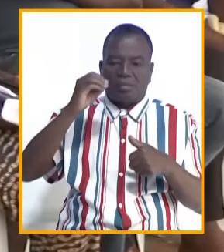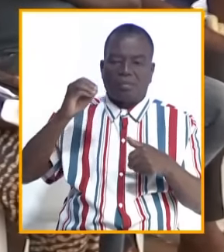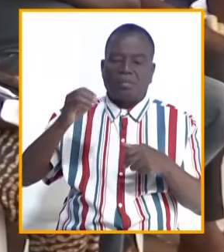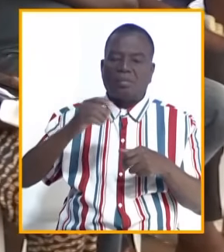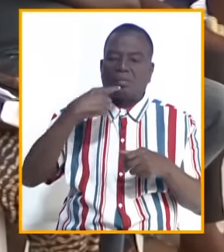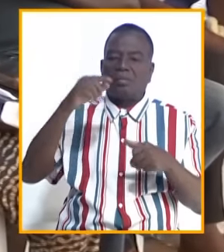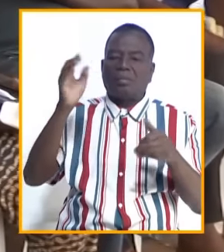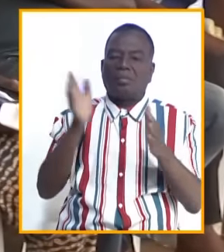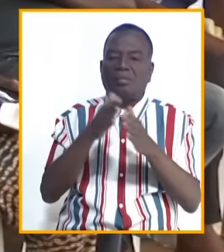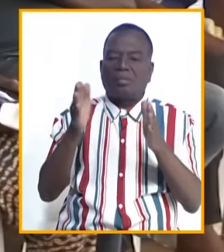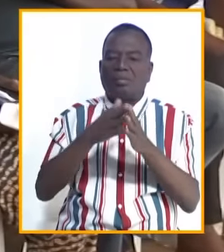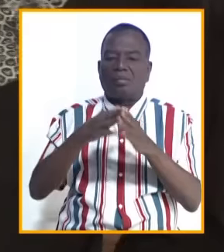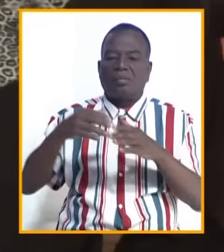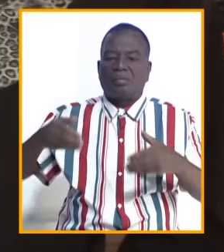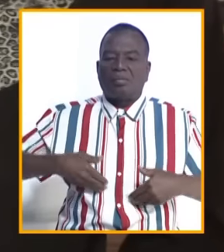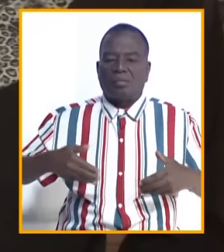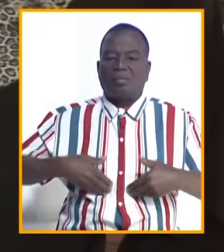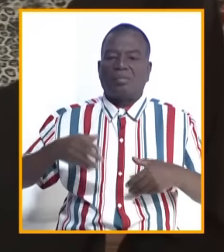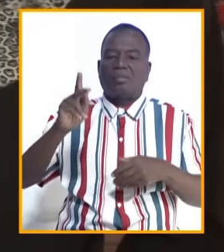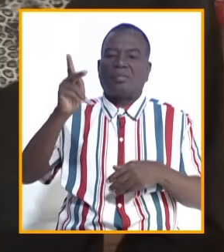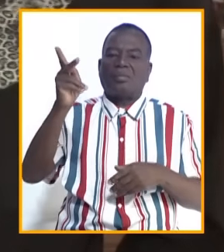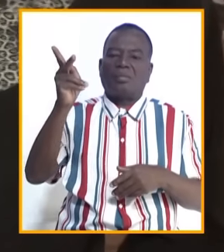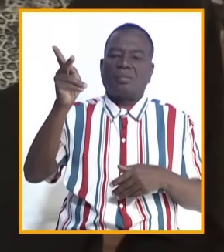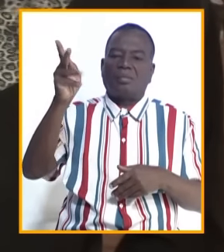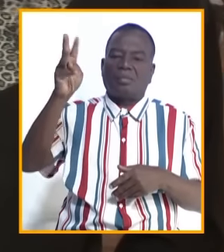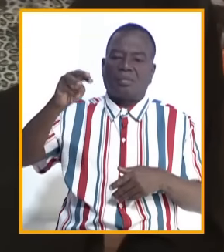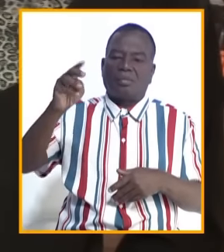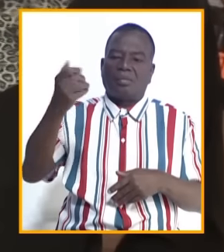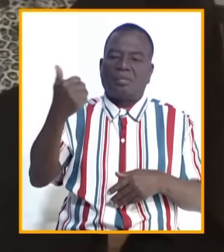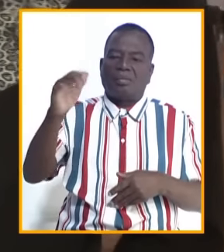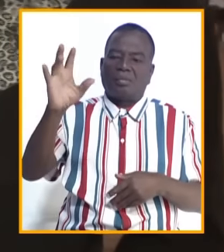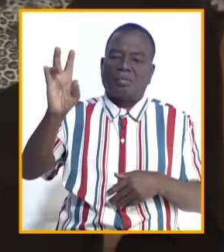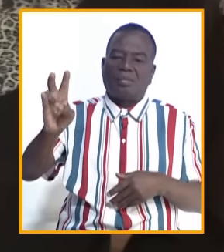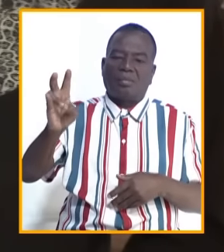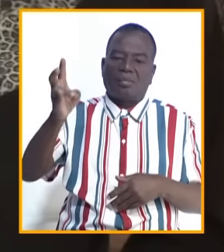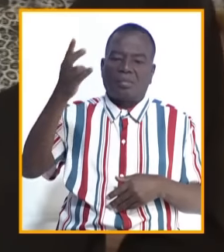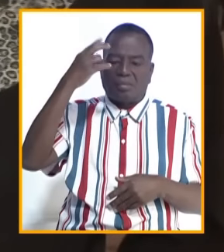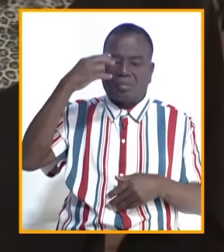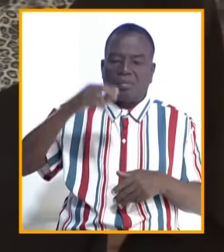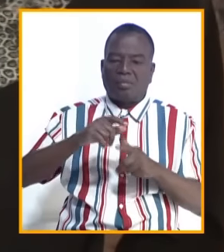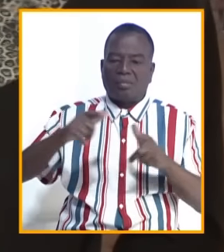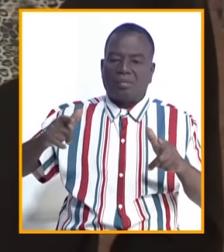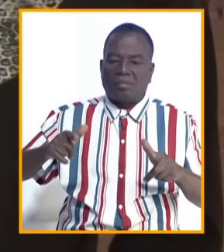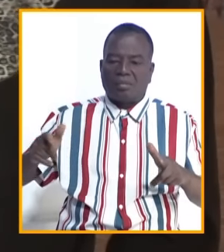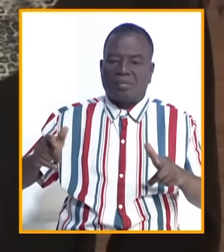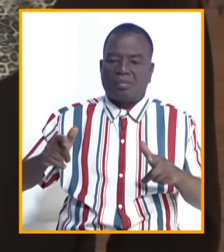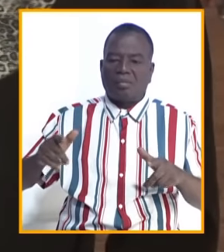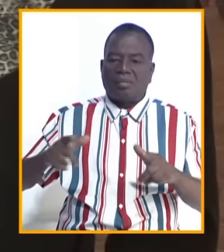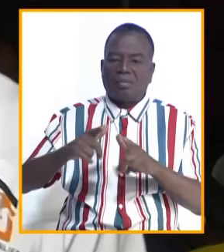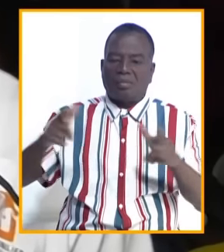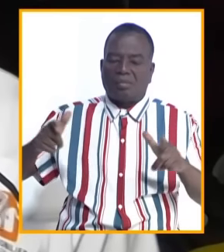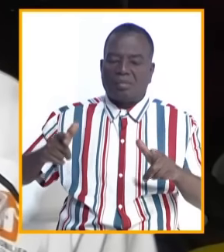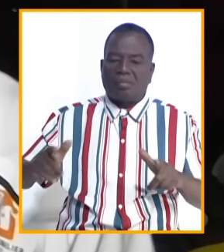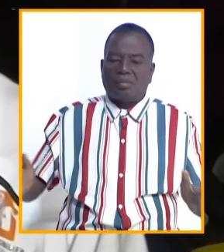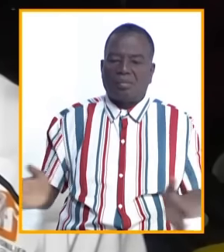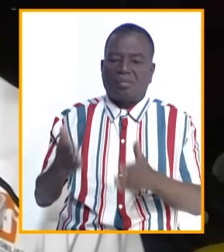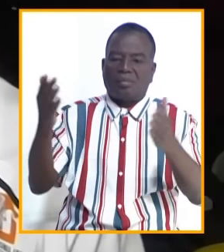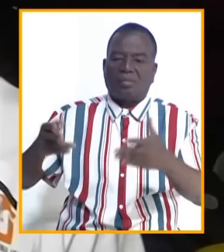demandée par le chef de l'État, son Excellence, le président Alassane Ouattara. Je félicite la jeunesse du